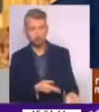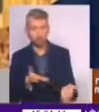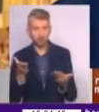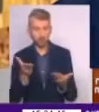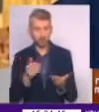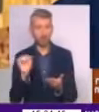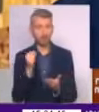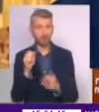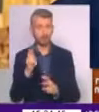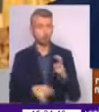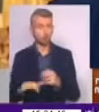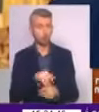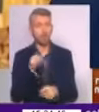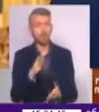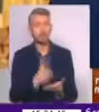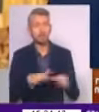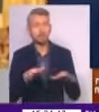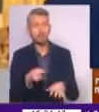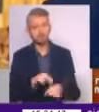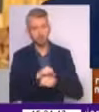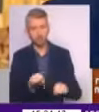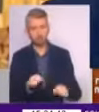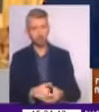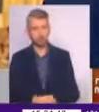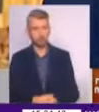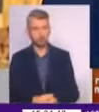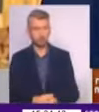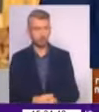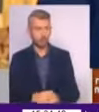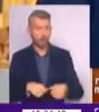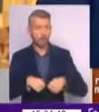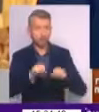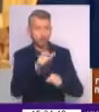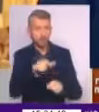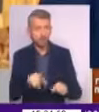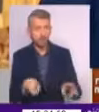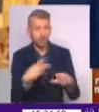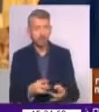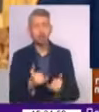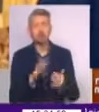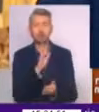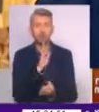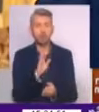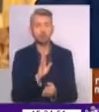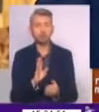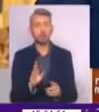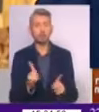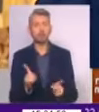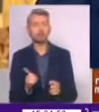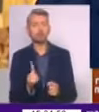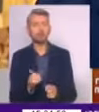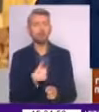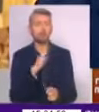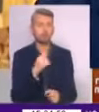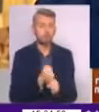Авдіївську промзону. Там є місце для подвигу. Так. Бити своїх людей не треба. Тому, шановна пані, чим ми то зробимо, тим воно буде.